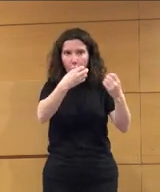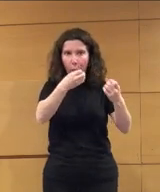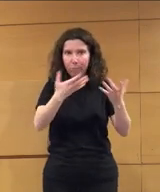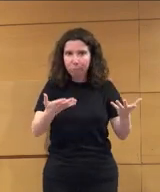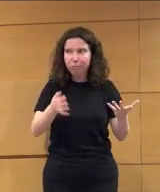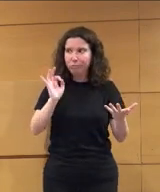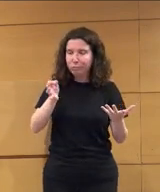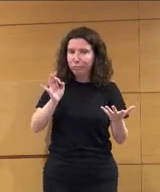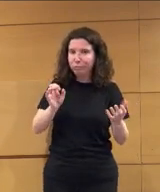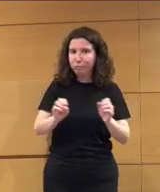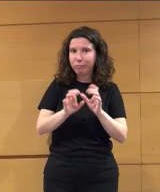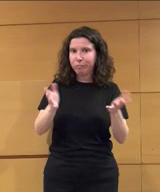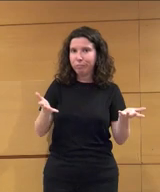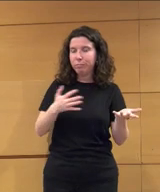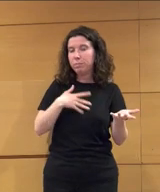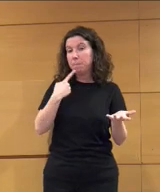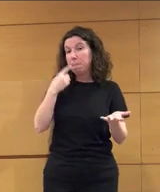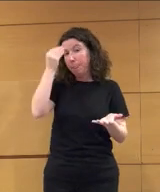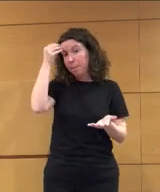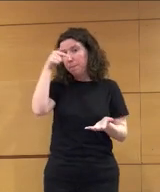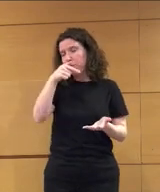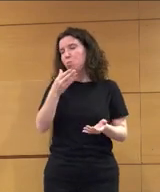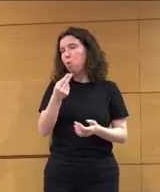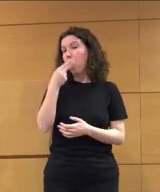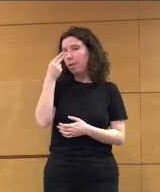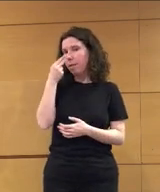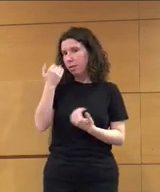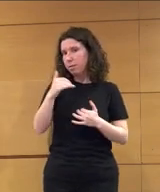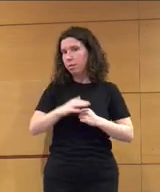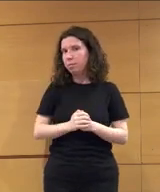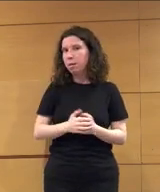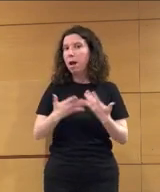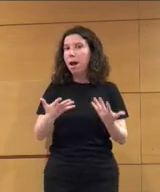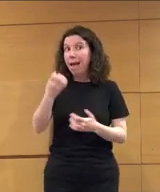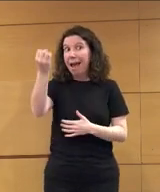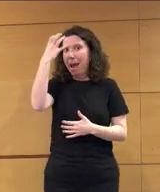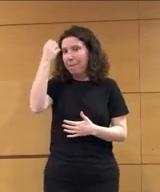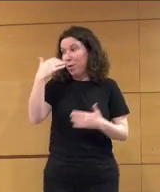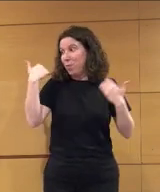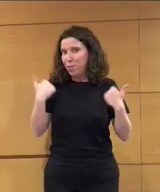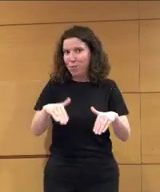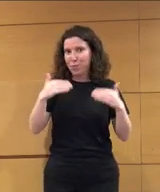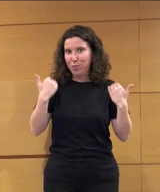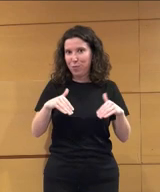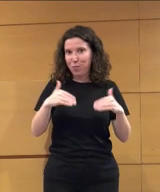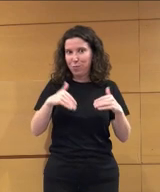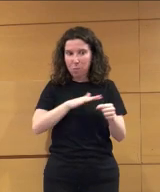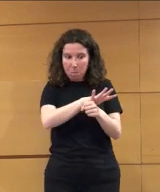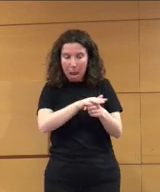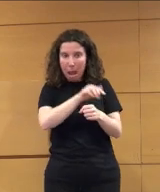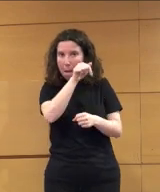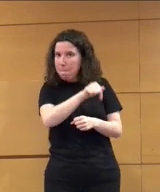Sí. Aleshores, aquesta crec que és molt interessant. Estem aprenent molt d'una àrea que